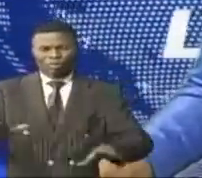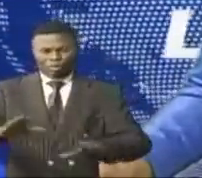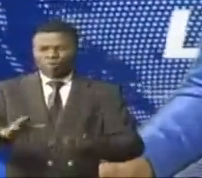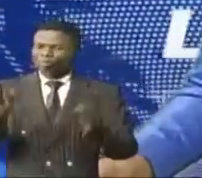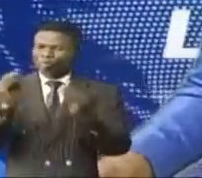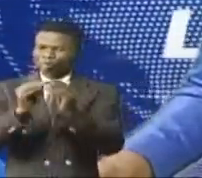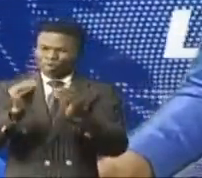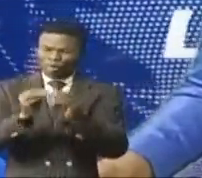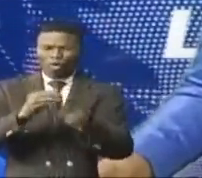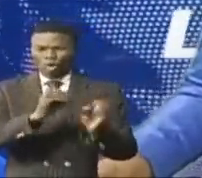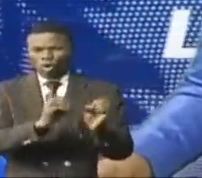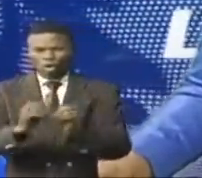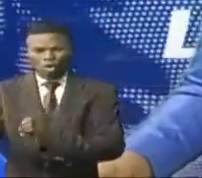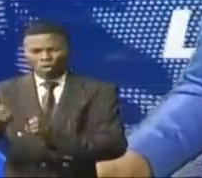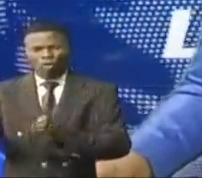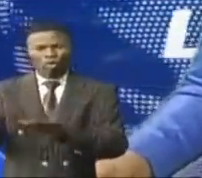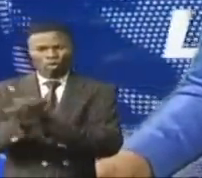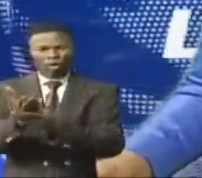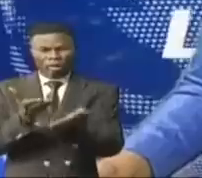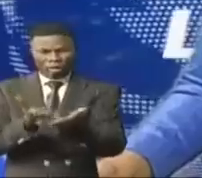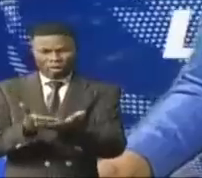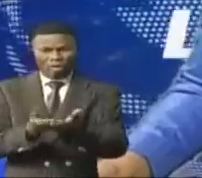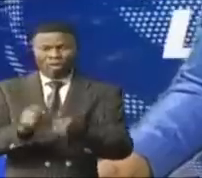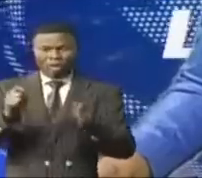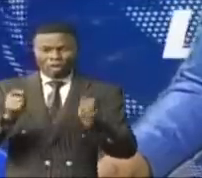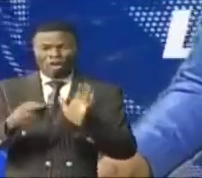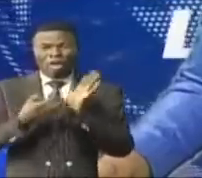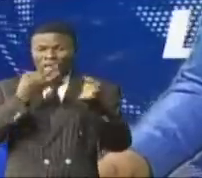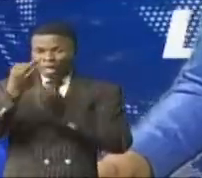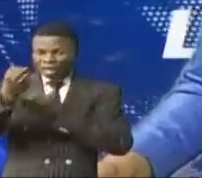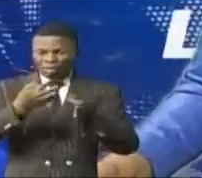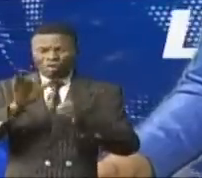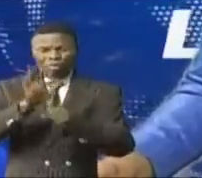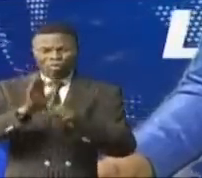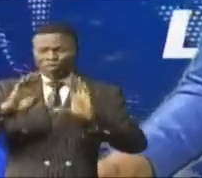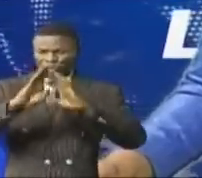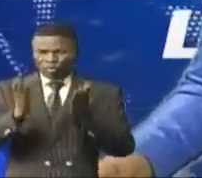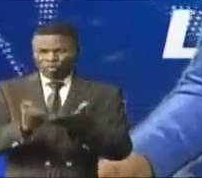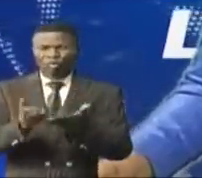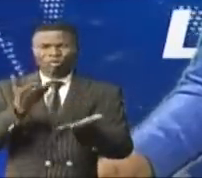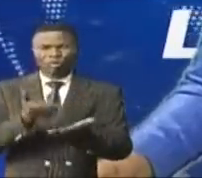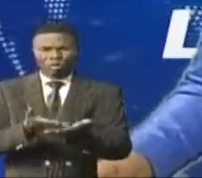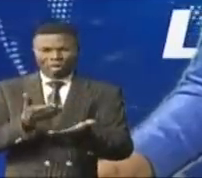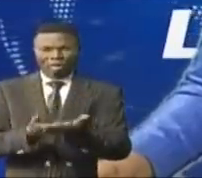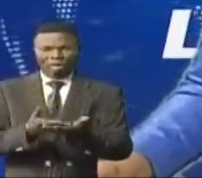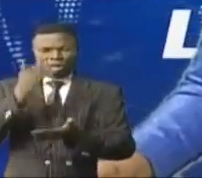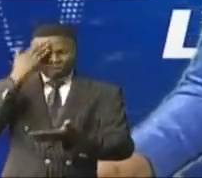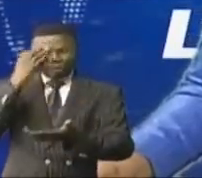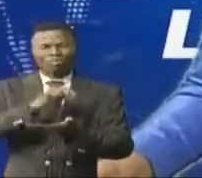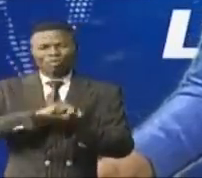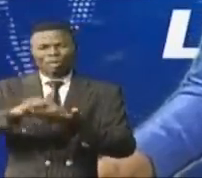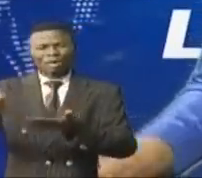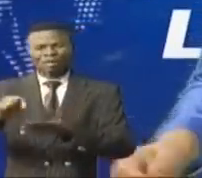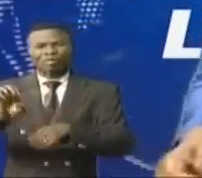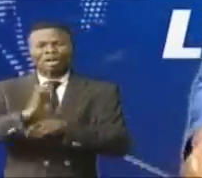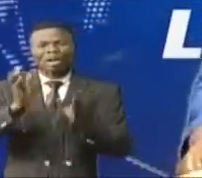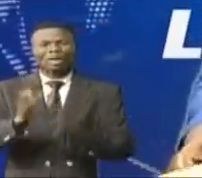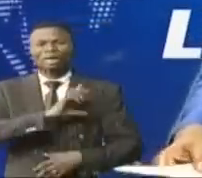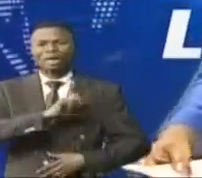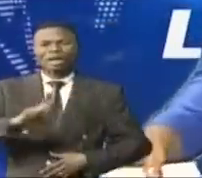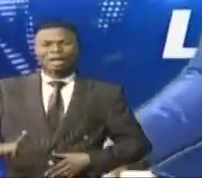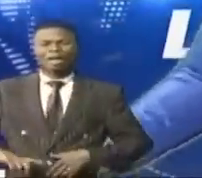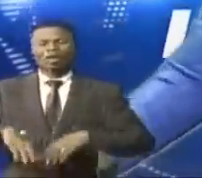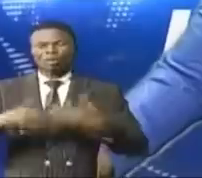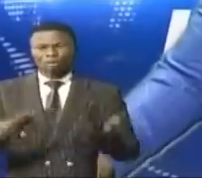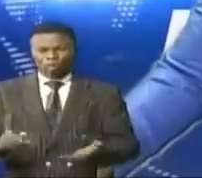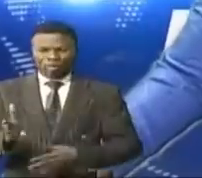pour la résiliation du contrat. Dans ce journal, vous aurez plus de précisions sur une cérémonie de travail qui a eu lieu